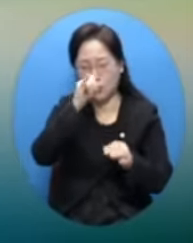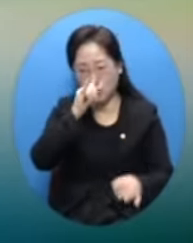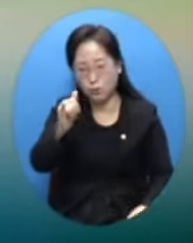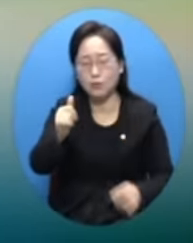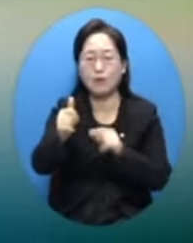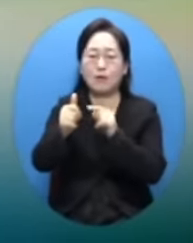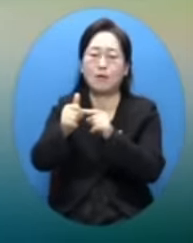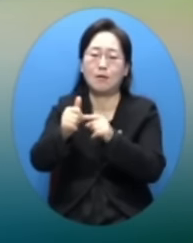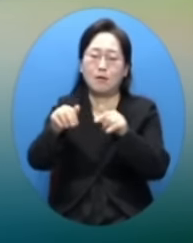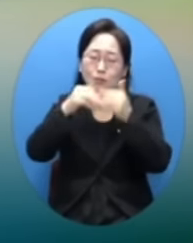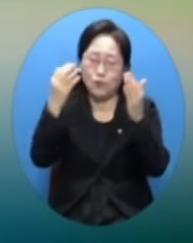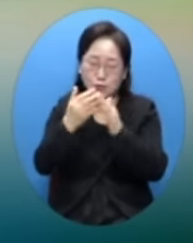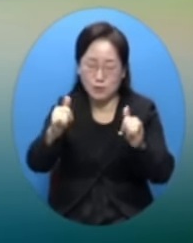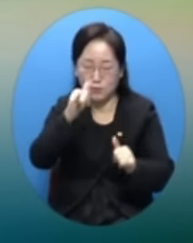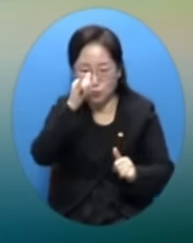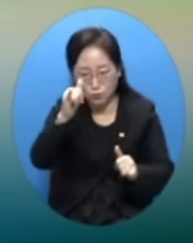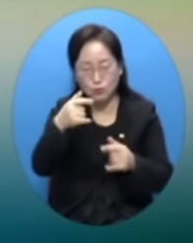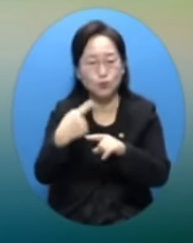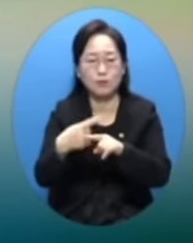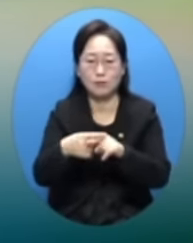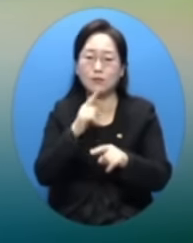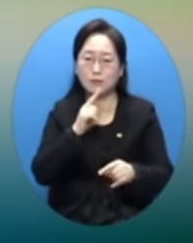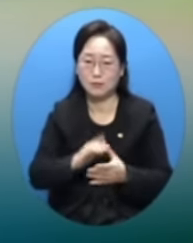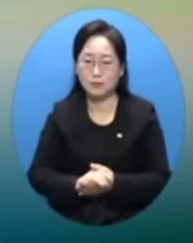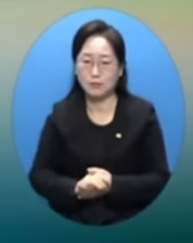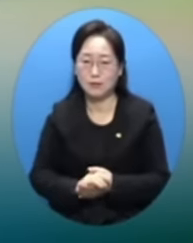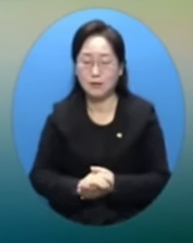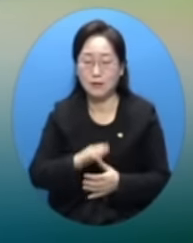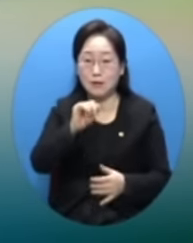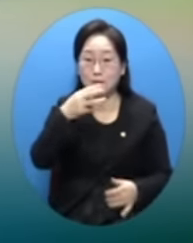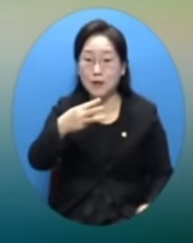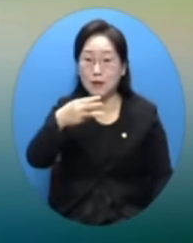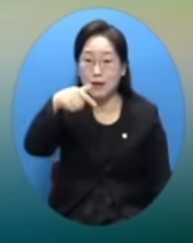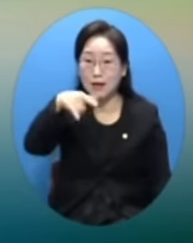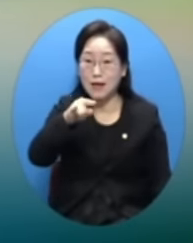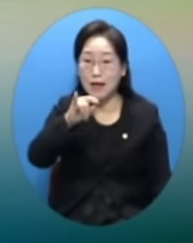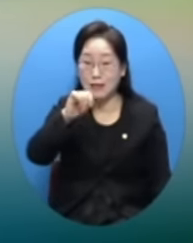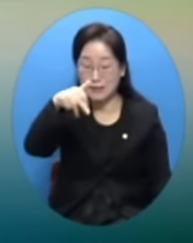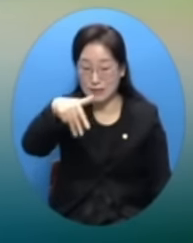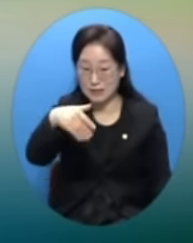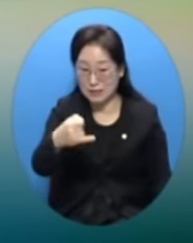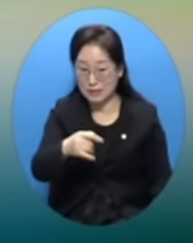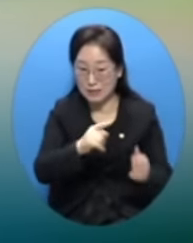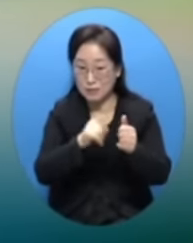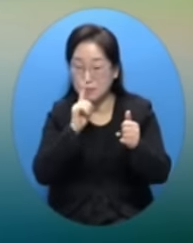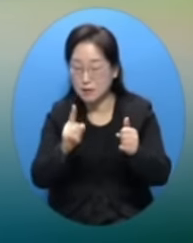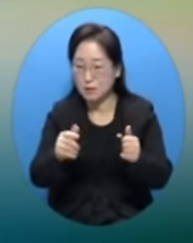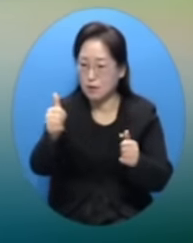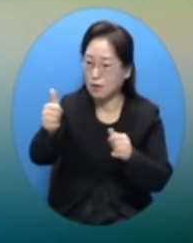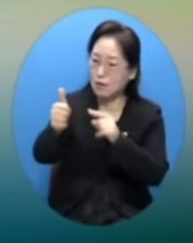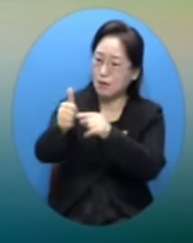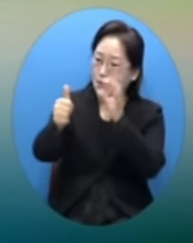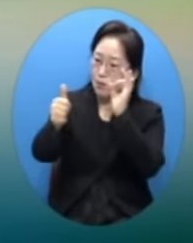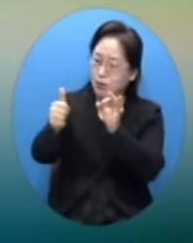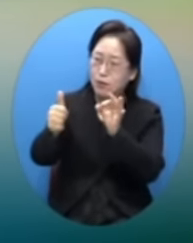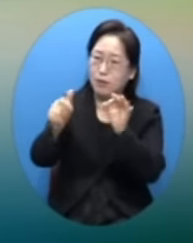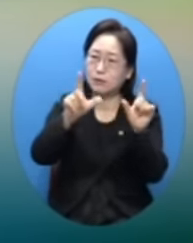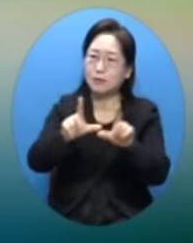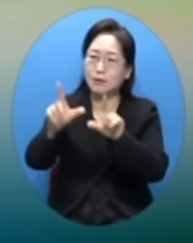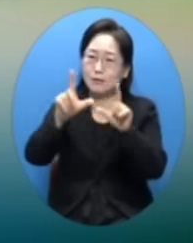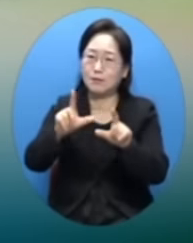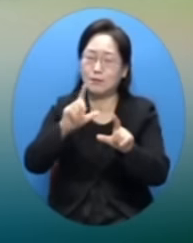한다라고 말했습니다 빌게이츠는 놀라운 롤자 살도 베푸는 최고의 모사라고 말을